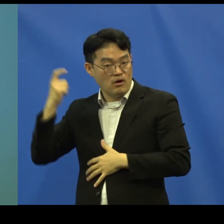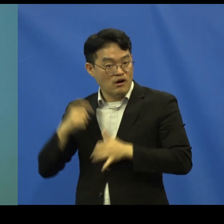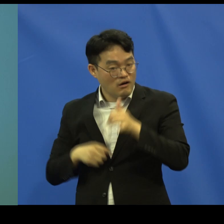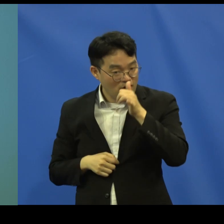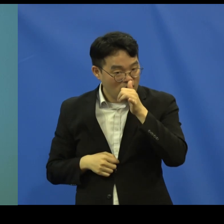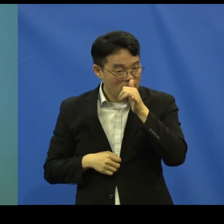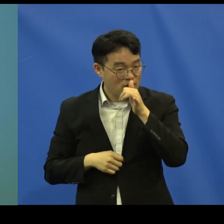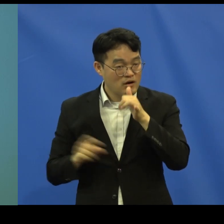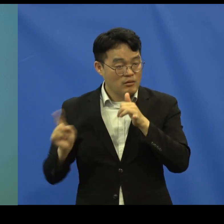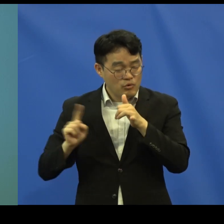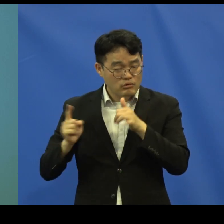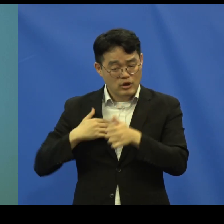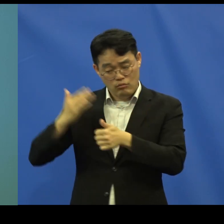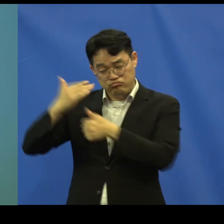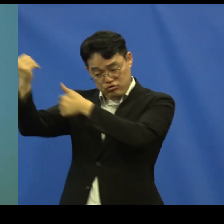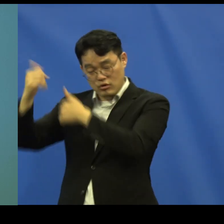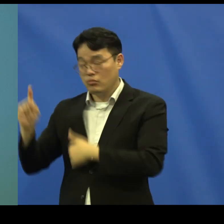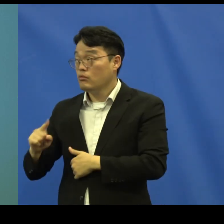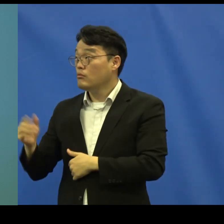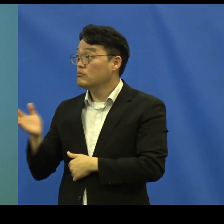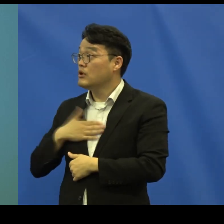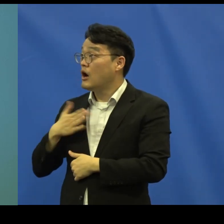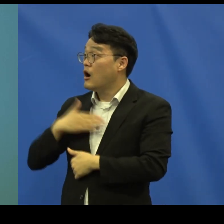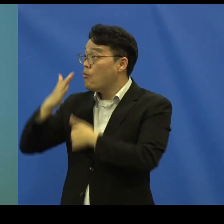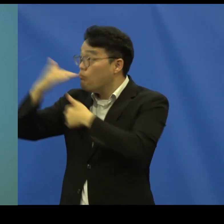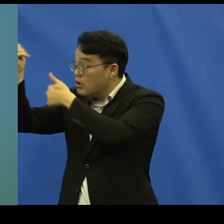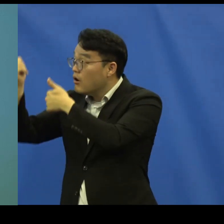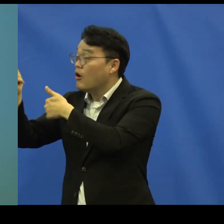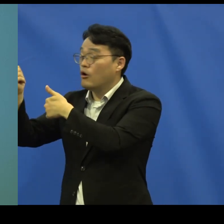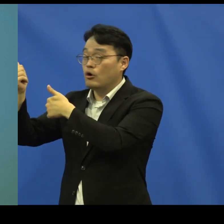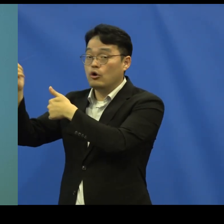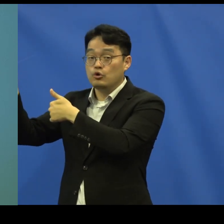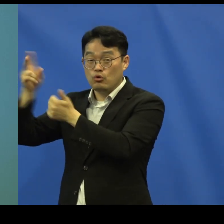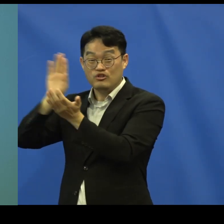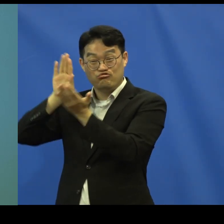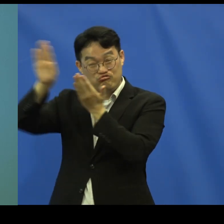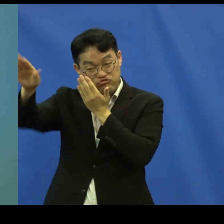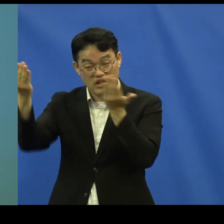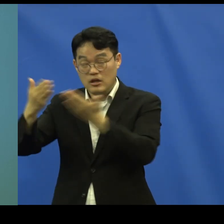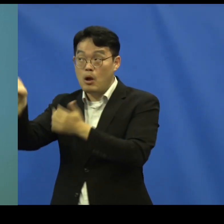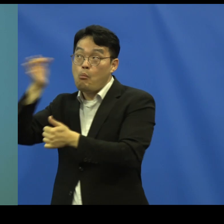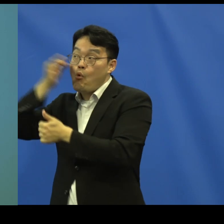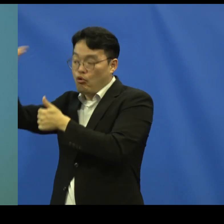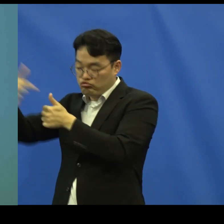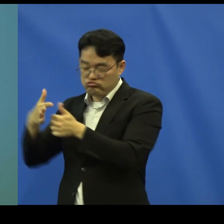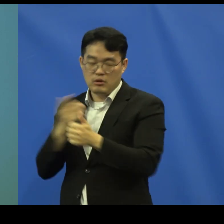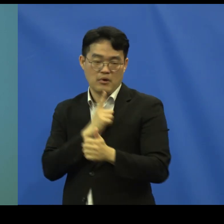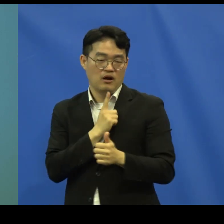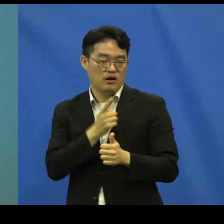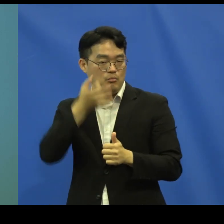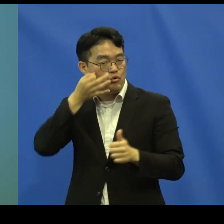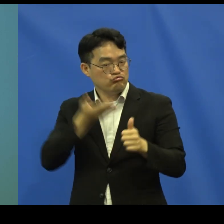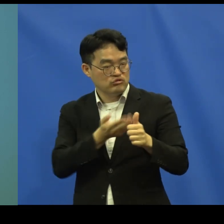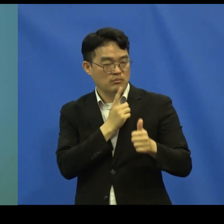뭐라고요? 이리로 오라. 이후에 마땅히 일어날 일들을 내가 내게 보이라. 지금 어려운 이 현실이 전부가